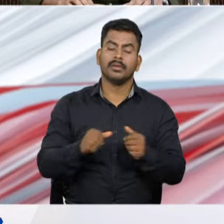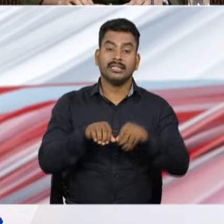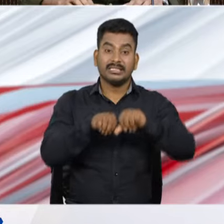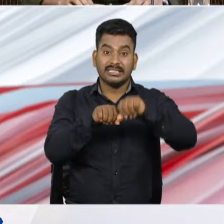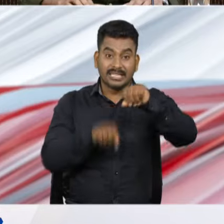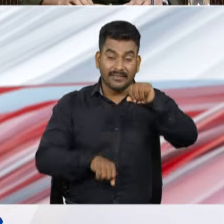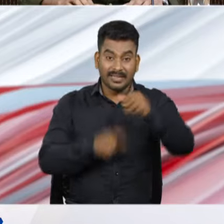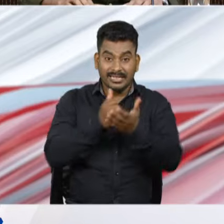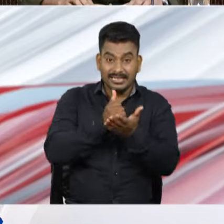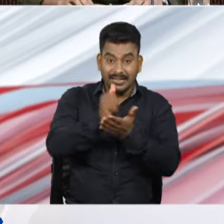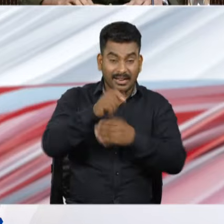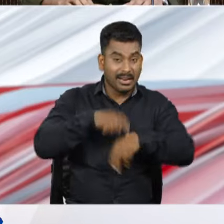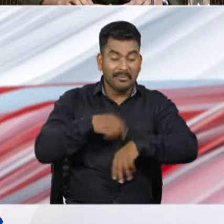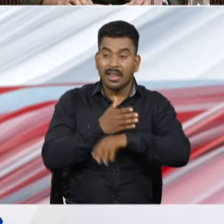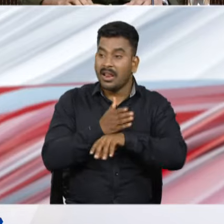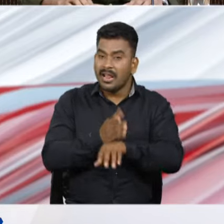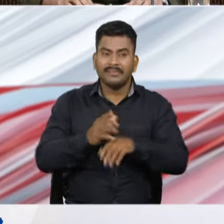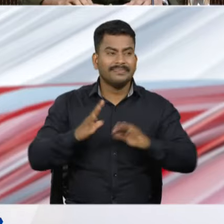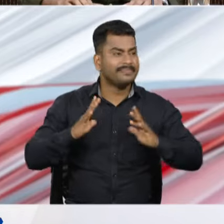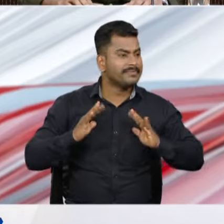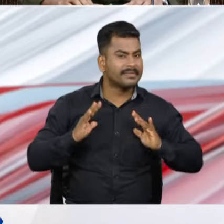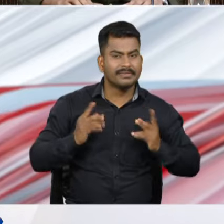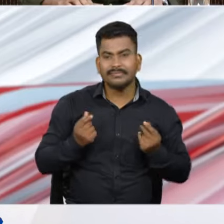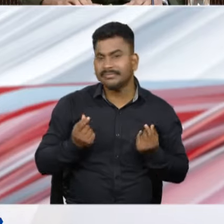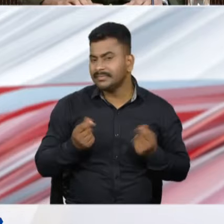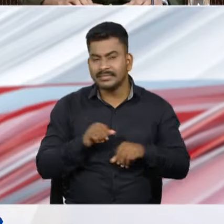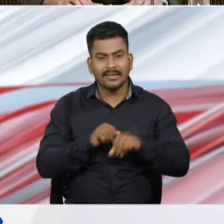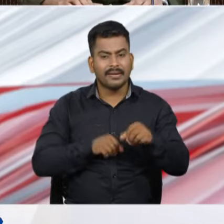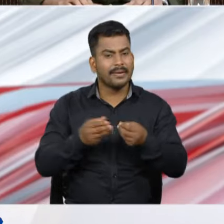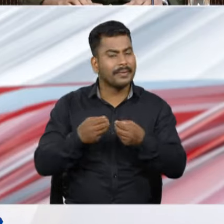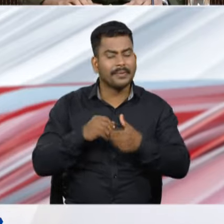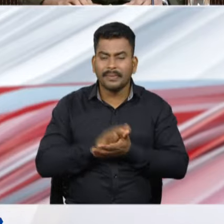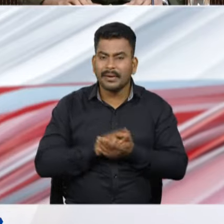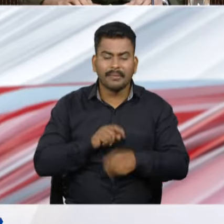സർട്ടിഫിക്കറ്റ് നൽകുന്നതിൻ്റെ കാലതാമസം ഒഴിവാക്കുവാൻ ഇത് സഹായകരമാകും.